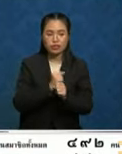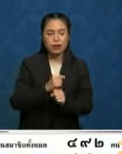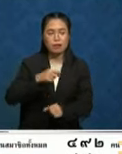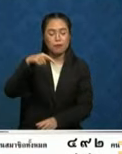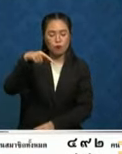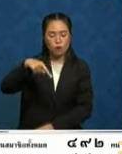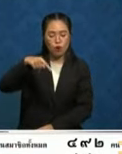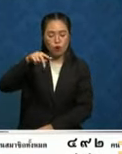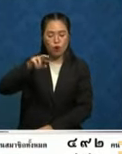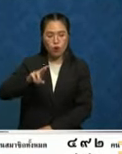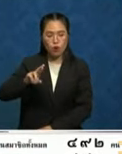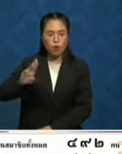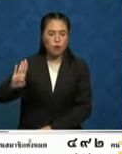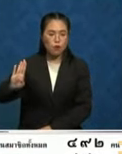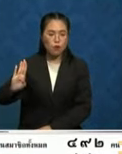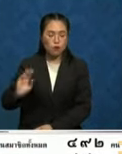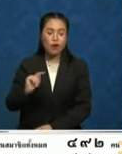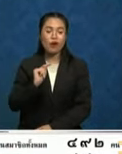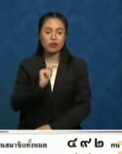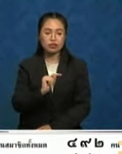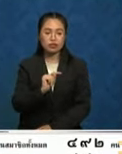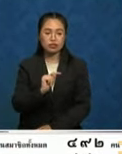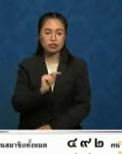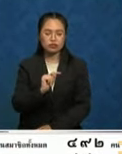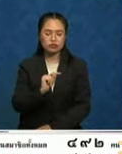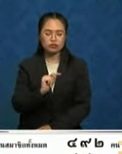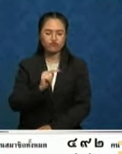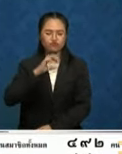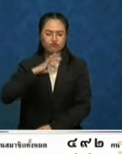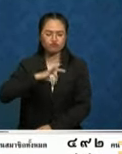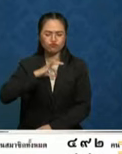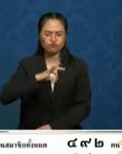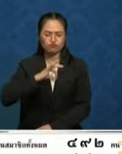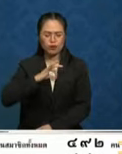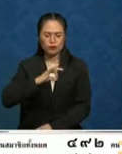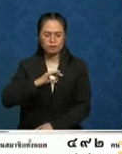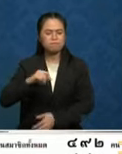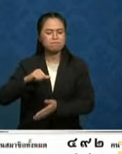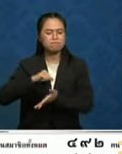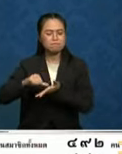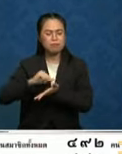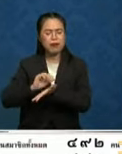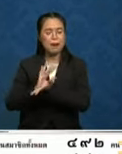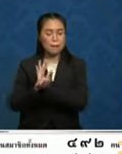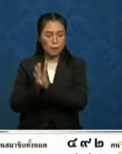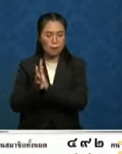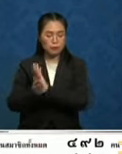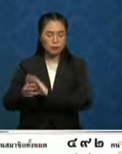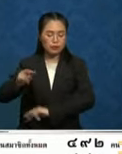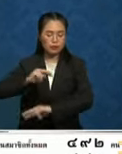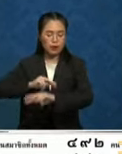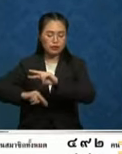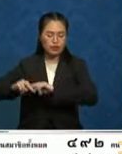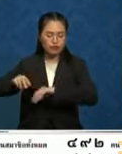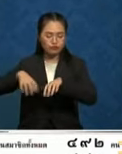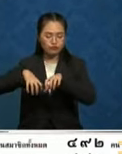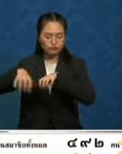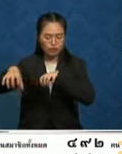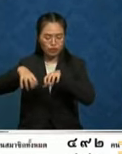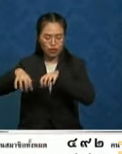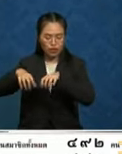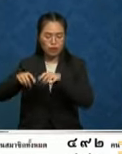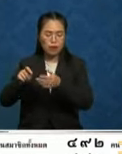อย่างนี้ครับบอกว่าโดยเห็นเป็นการสมควรปรับปรุงการบริหารมหาวิัอุบลราชธานีให้เป็นสถาบัน